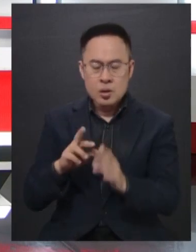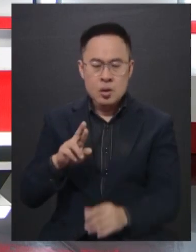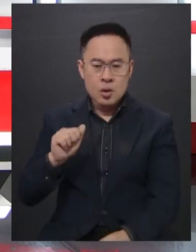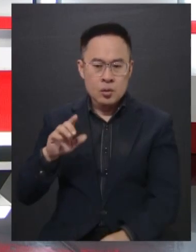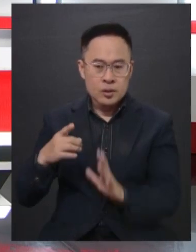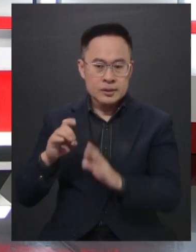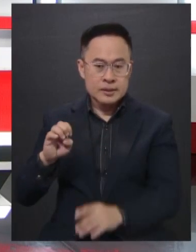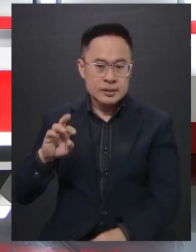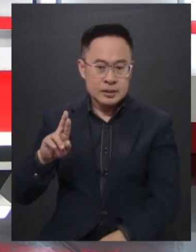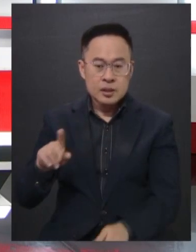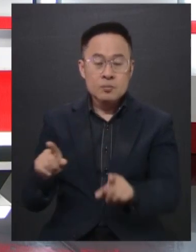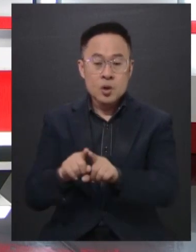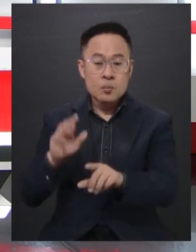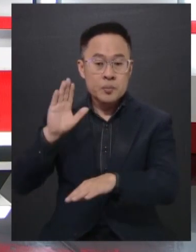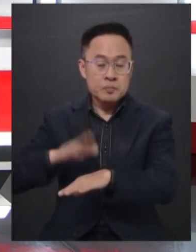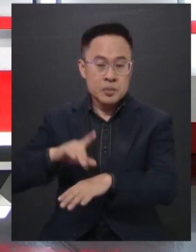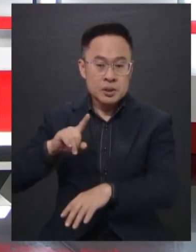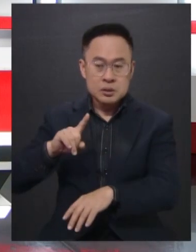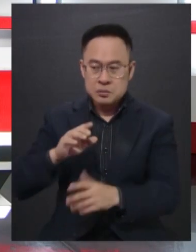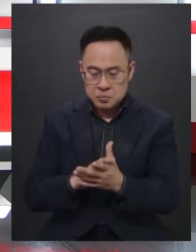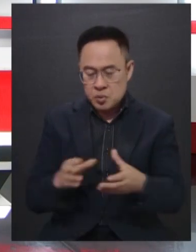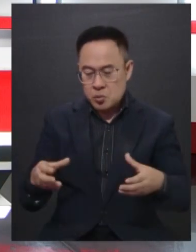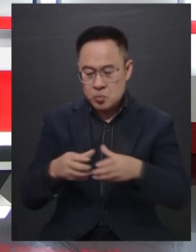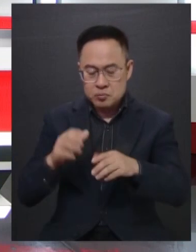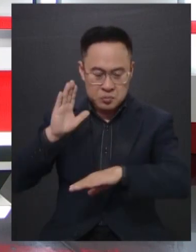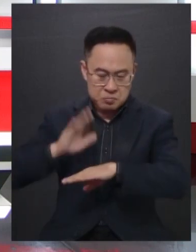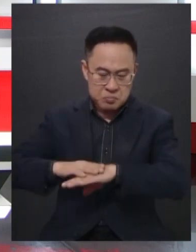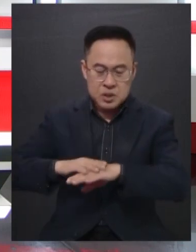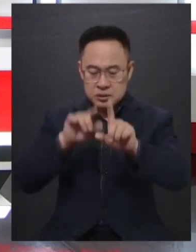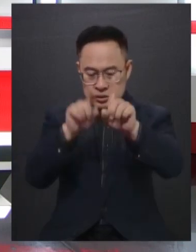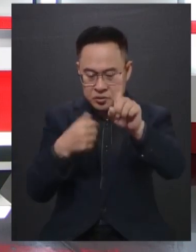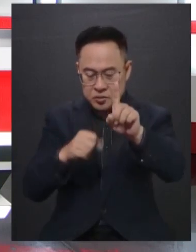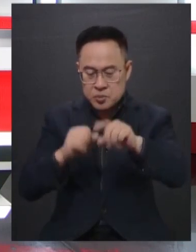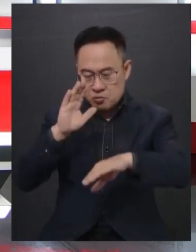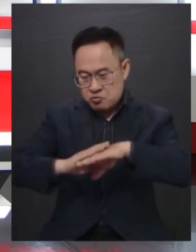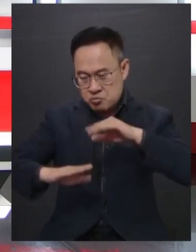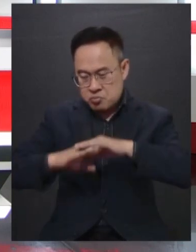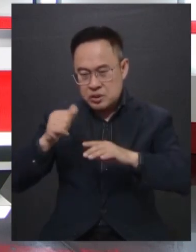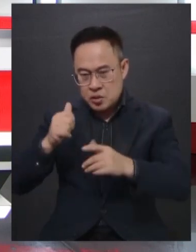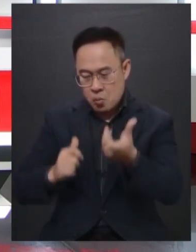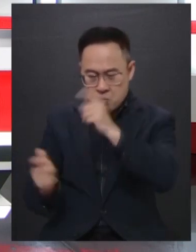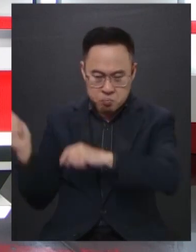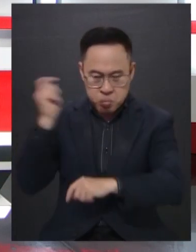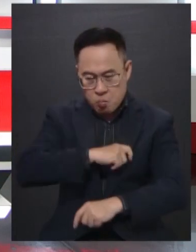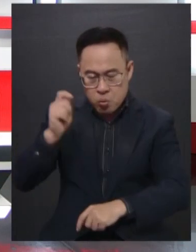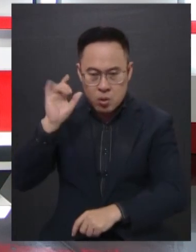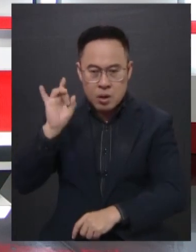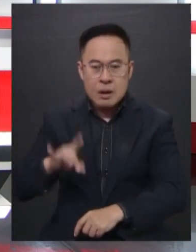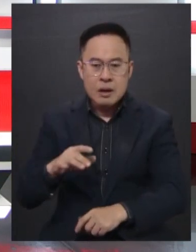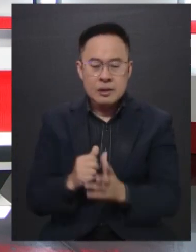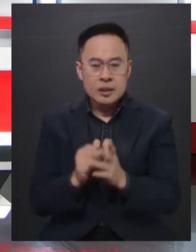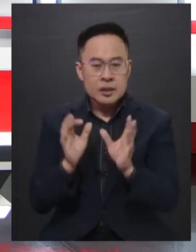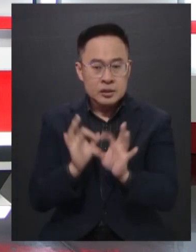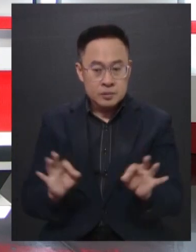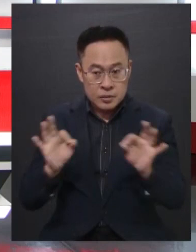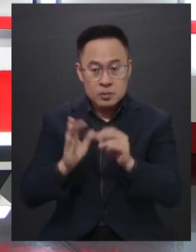พราะว่ากลุ่มเนี้ยเป็นนักเทนนิสที่ตีหนักหน่วงมากกว่า ใช่ใช่ค่ะ ดังนั้นเนี่ยก็อย่างที่บอลพาราดอนบอกเลยครับความหวังต่อไปก็น่าจะเ